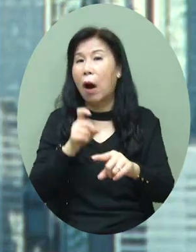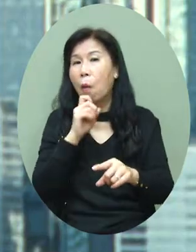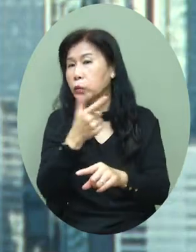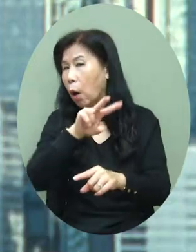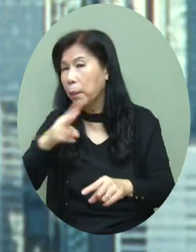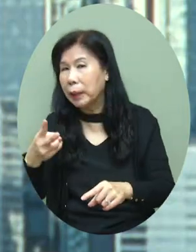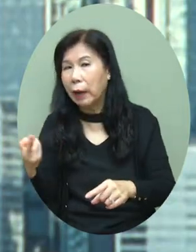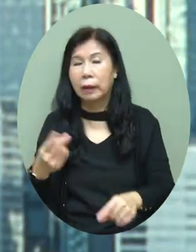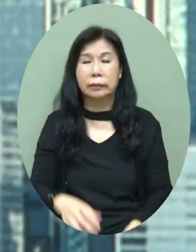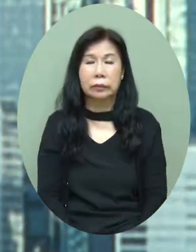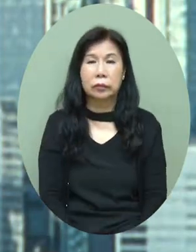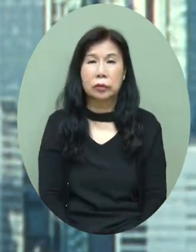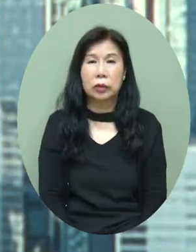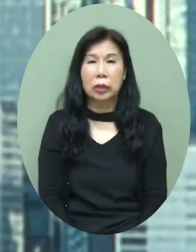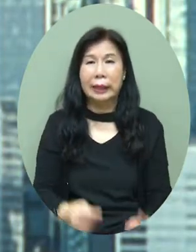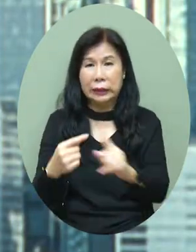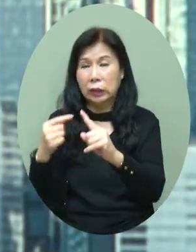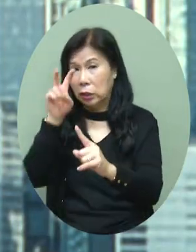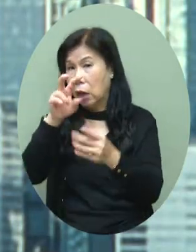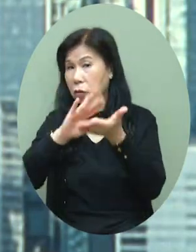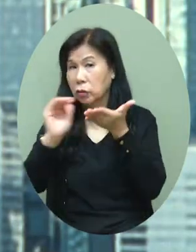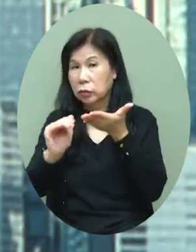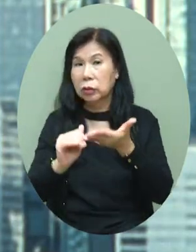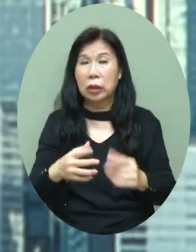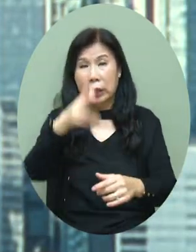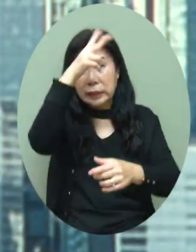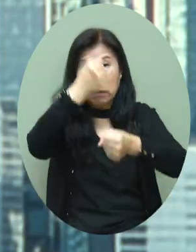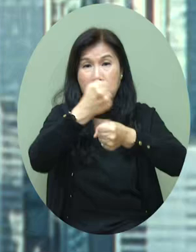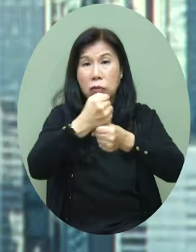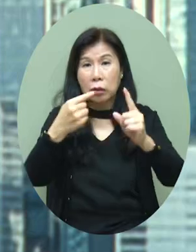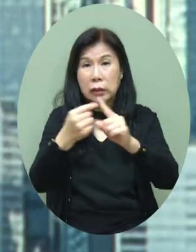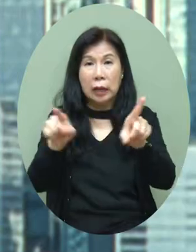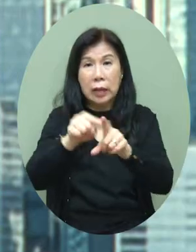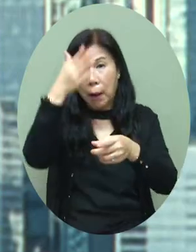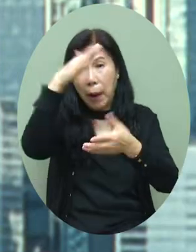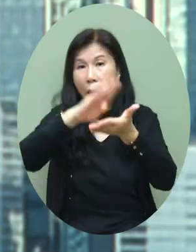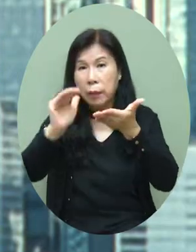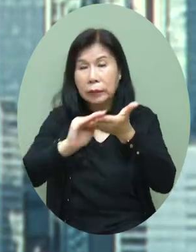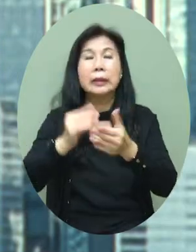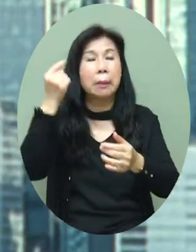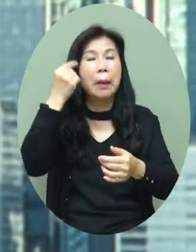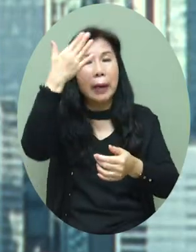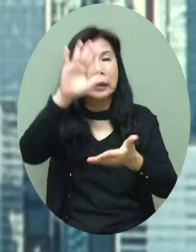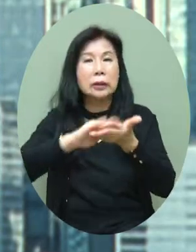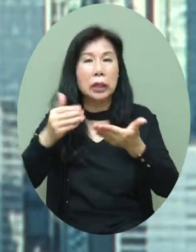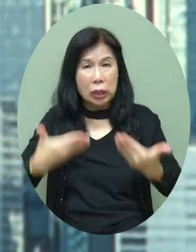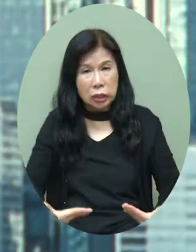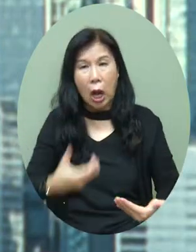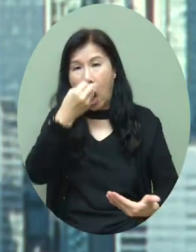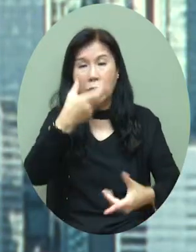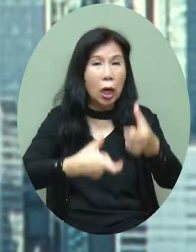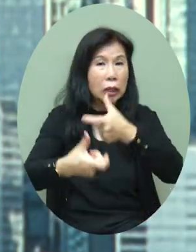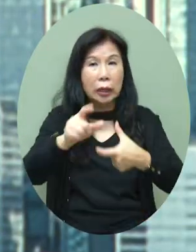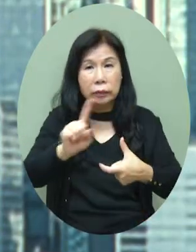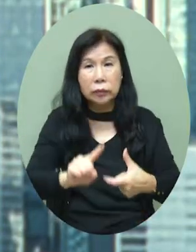唔係大家睇唔到嘅。咁我好相信公務員同事咧都會明白，都會理解嗰個情況。而且